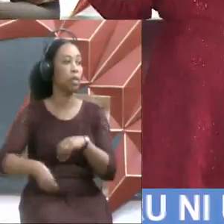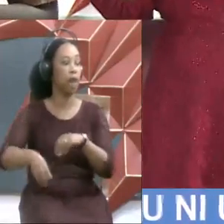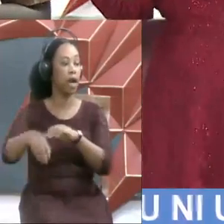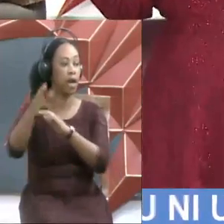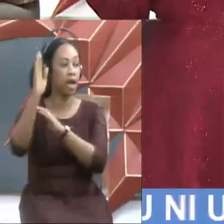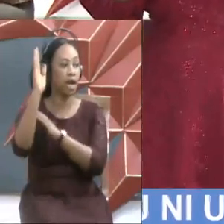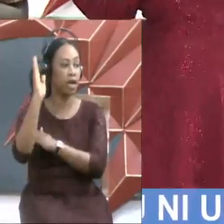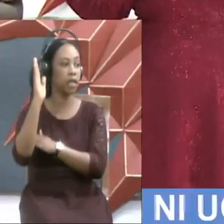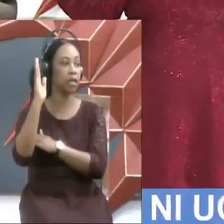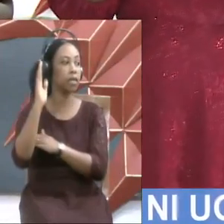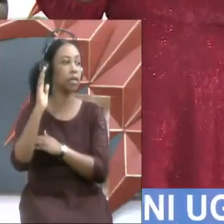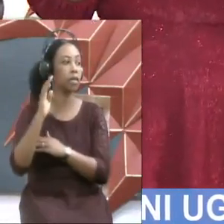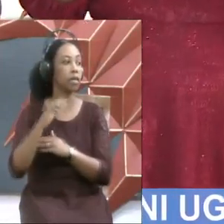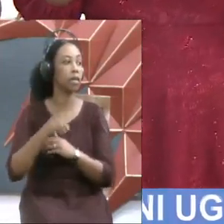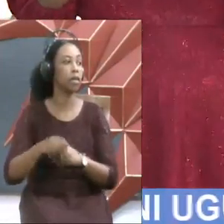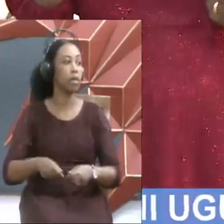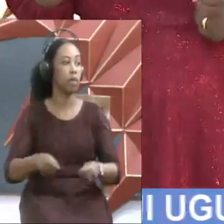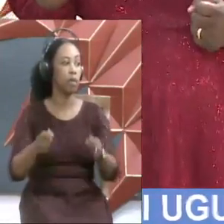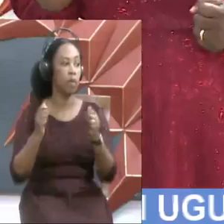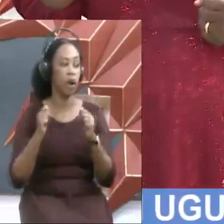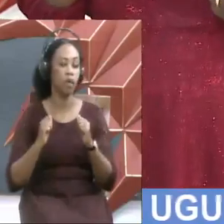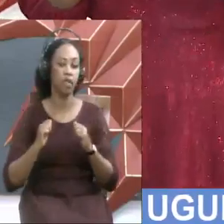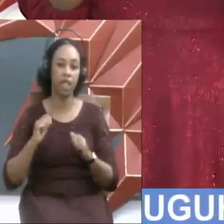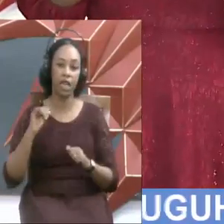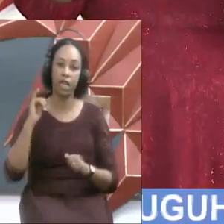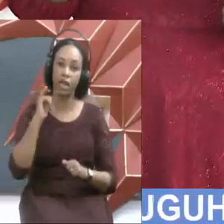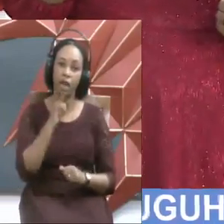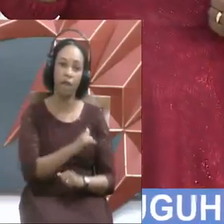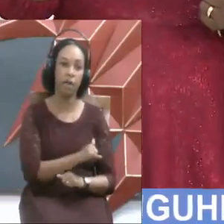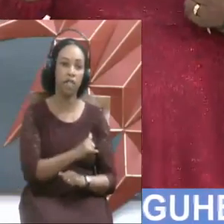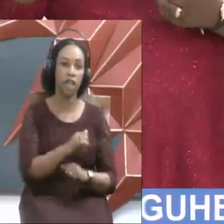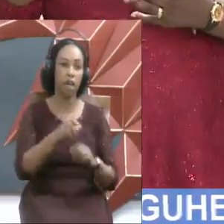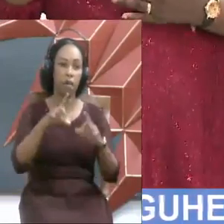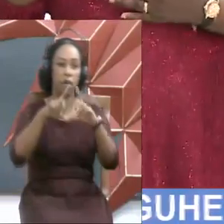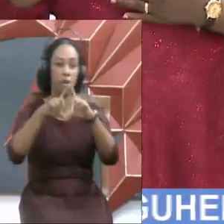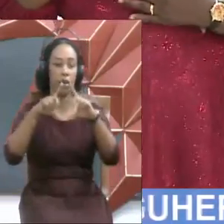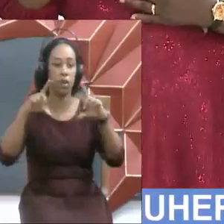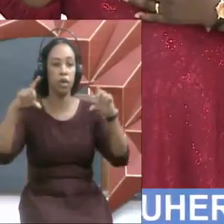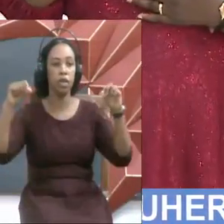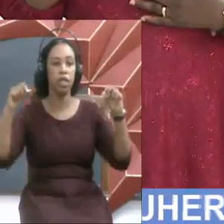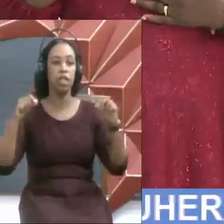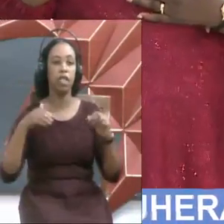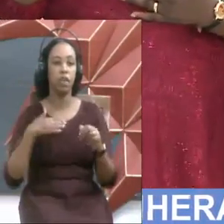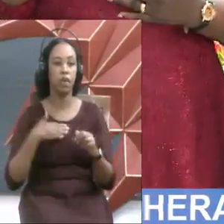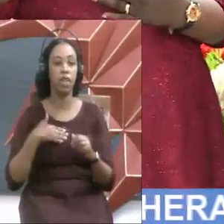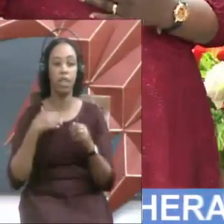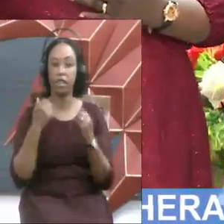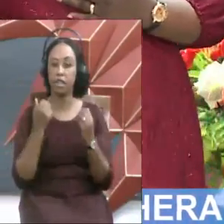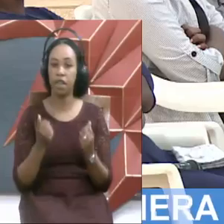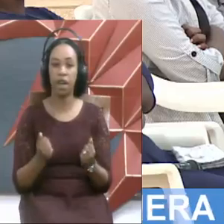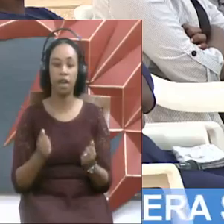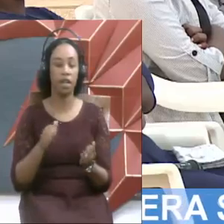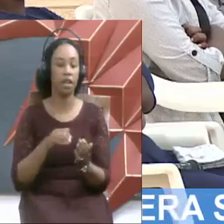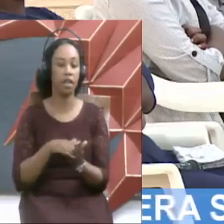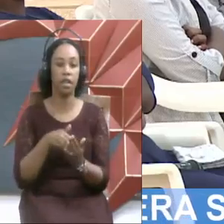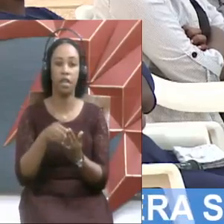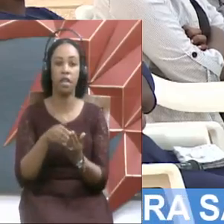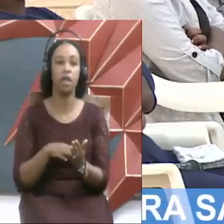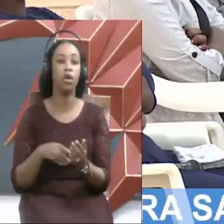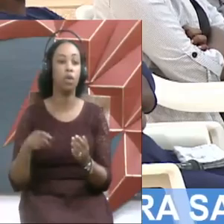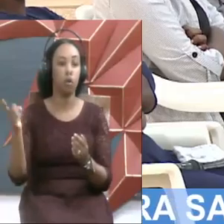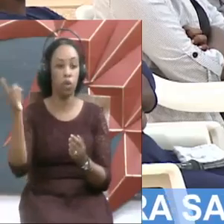nabona mana makukuma mu ijambo yingira intege nke uzajyumva